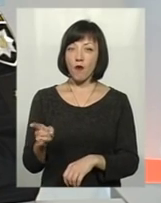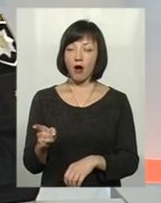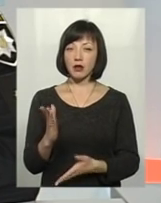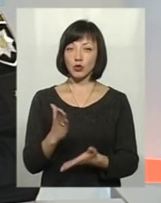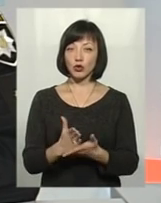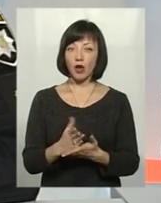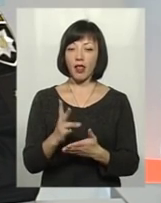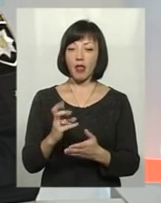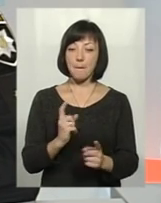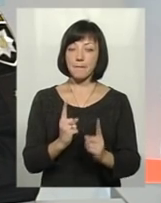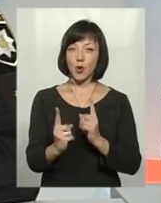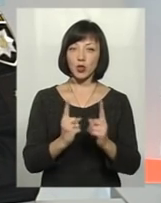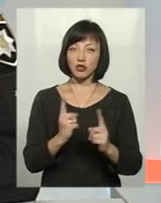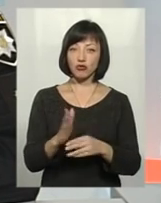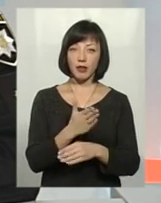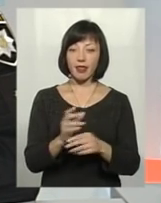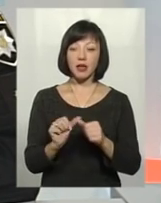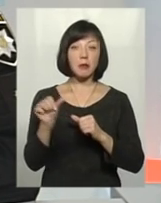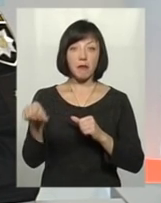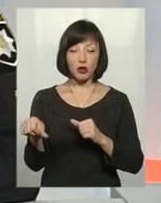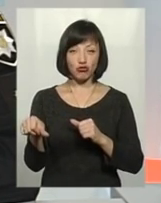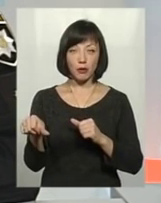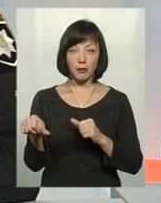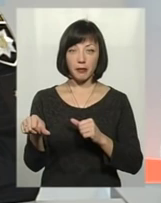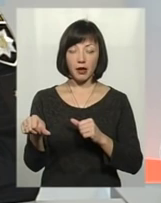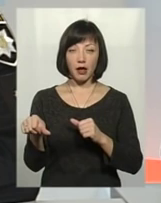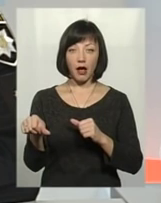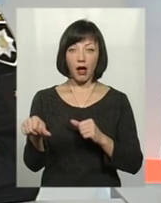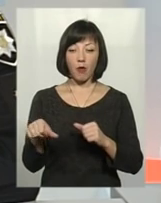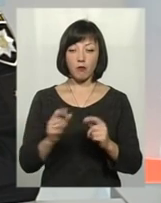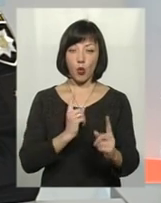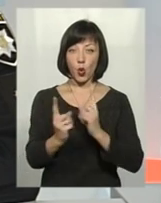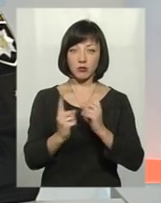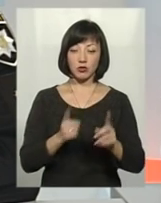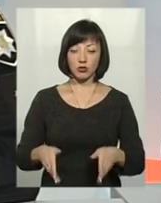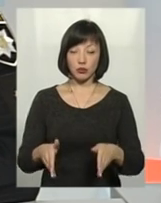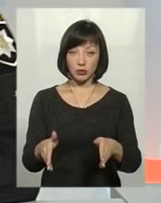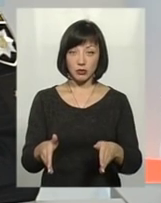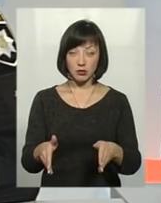розташовані на проїзній частині, не за межами проїзної частини, я наголошую, а на проїзній частині